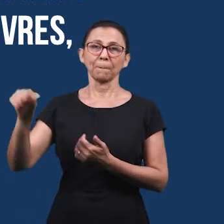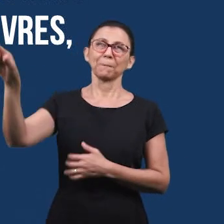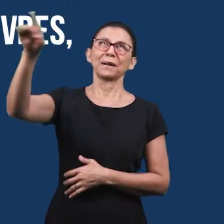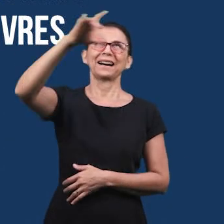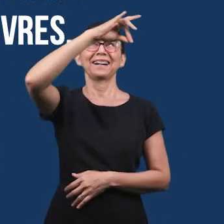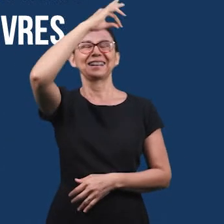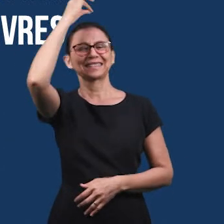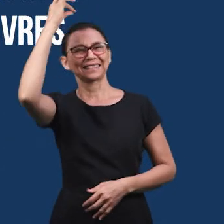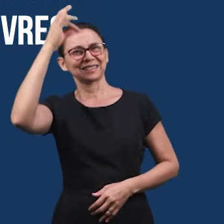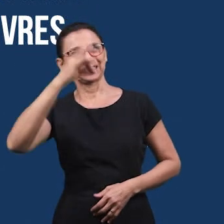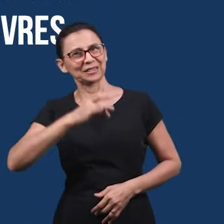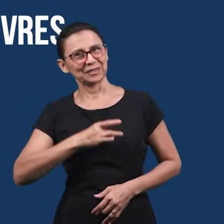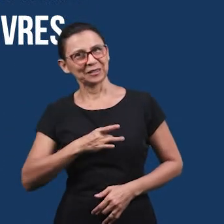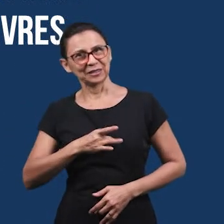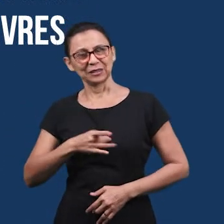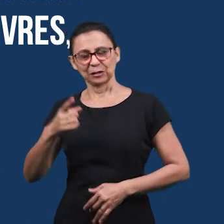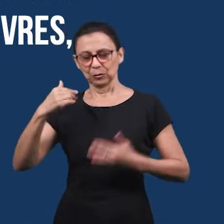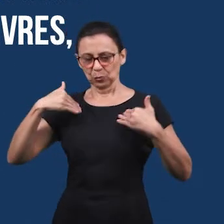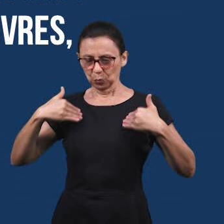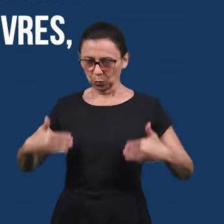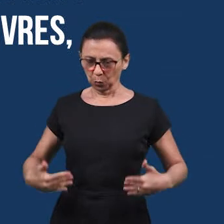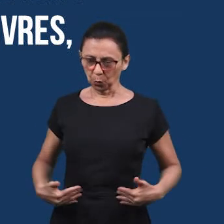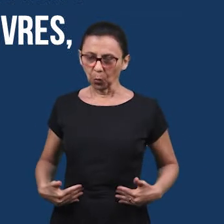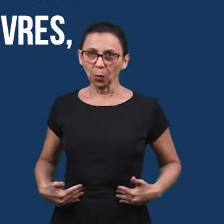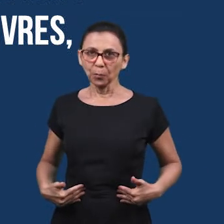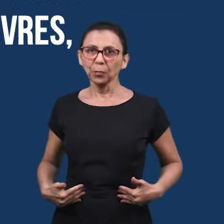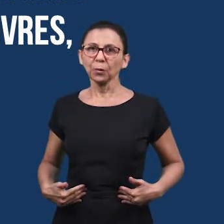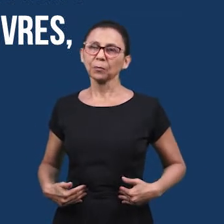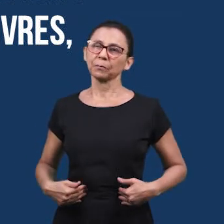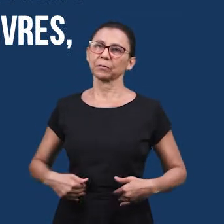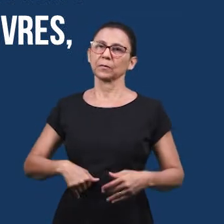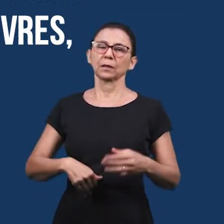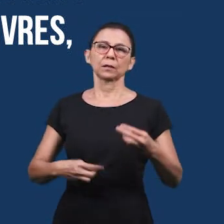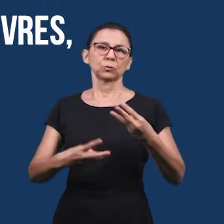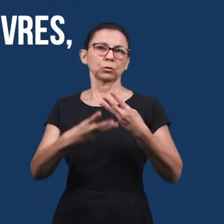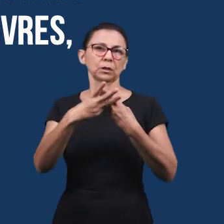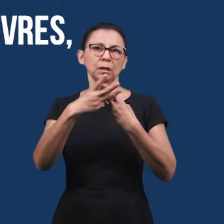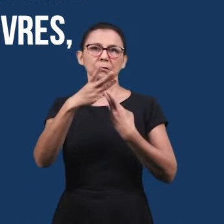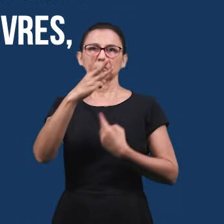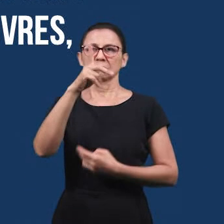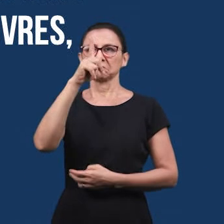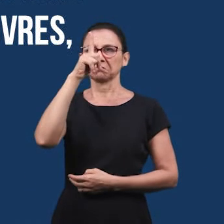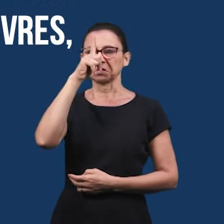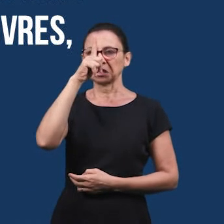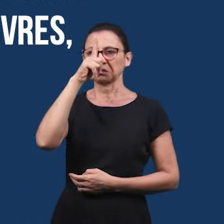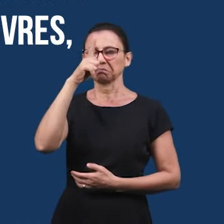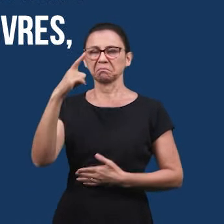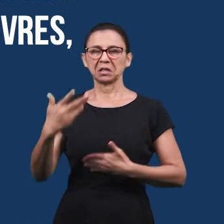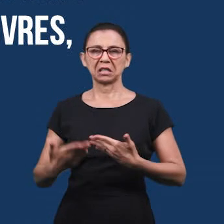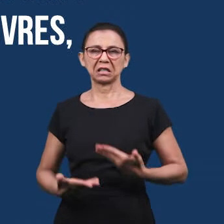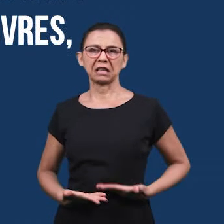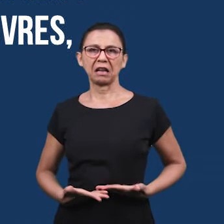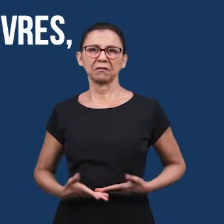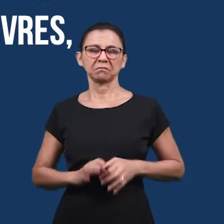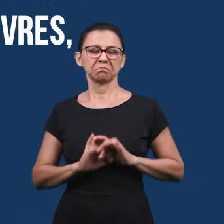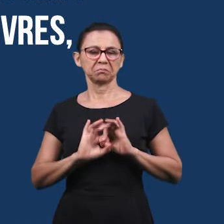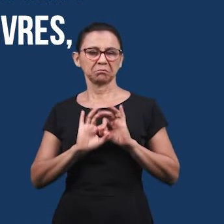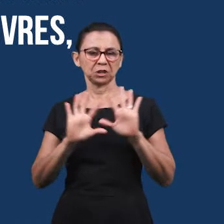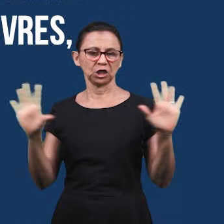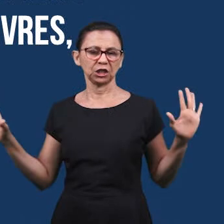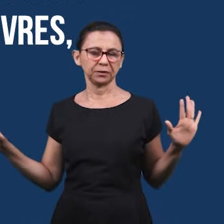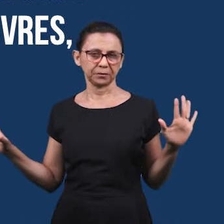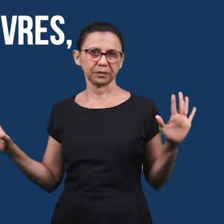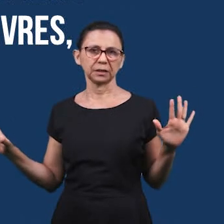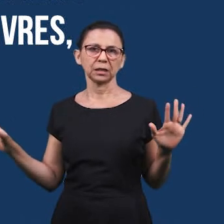в одном духе, формируя одно тело. Иудеи или еллины, слуги,